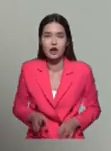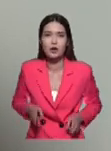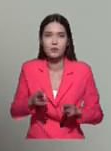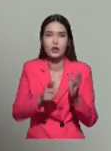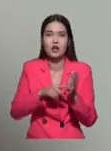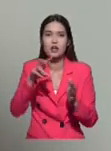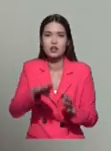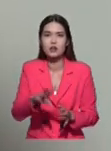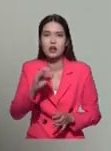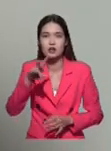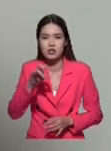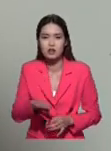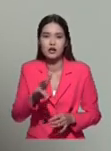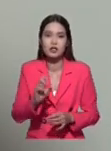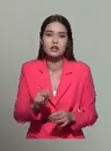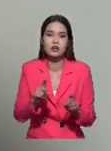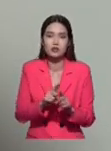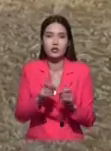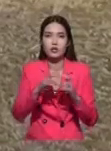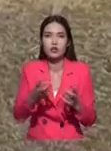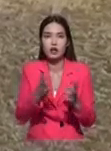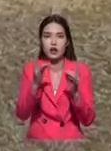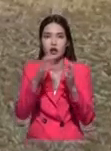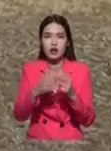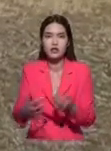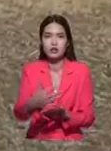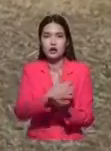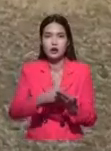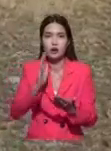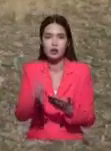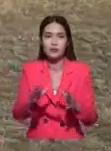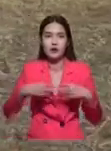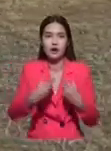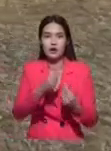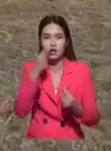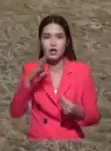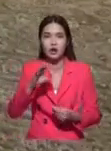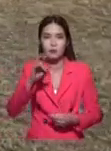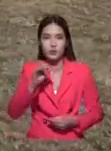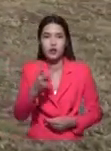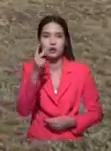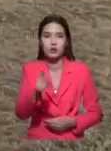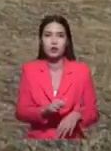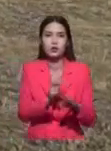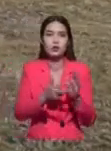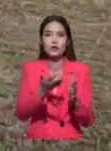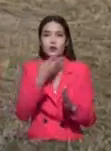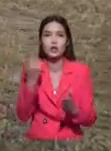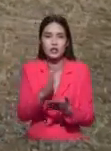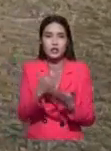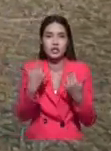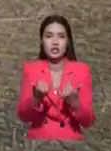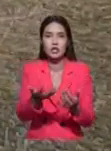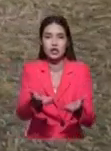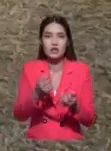статьи 99 Уголовного кодекса Республики Казахстан. В семье помимо Миланы еще 2 несовершеннолетних. Сейчас их